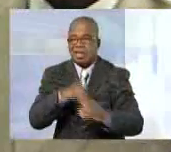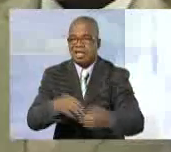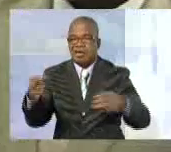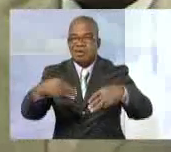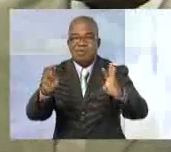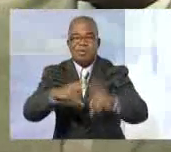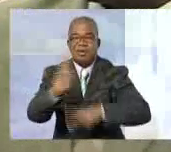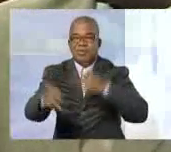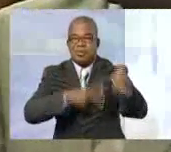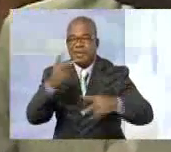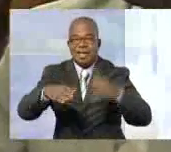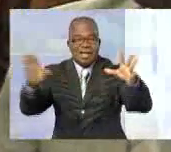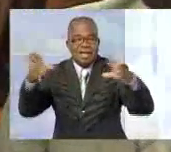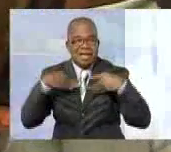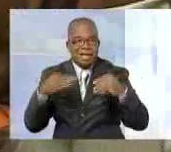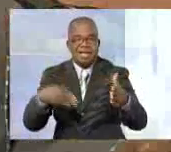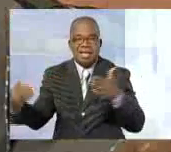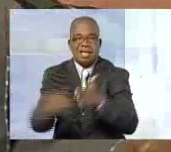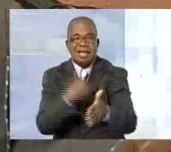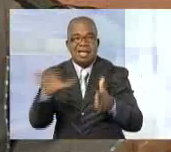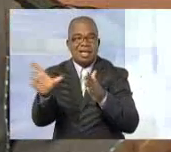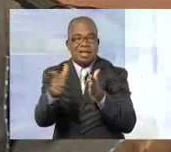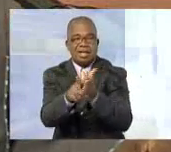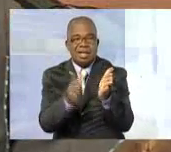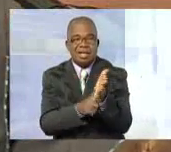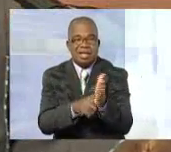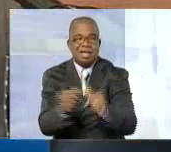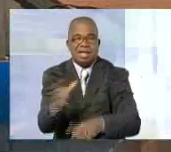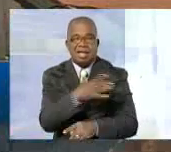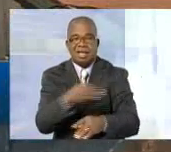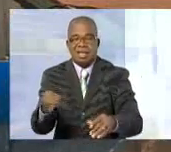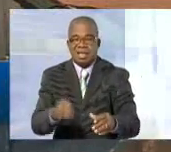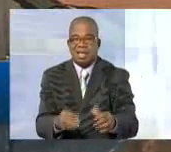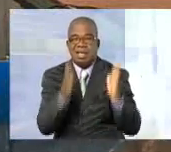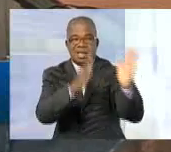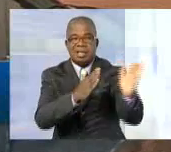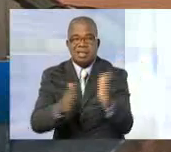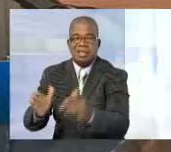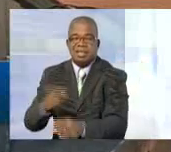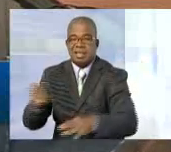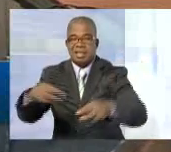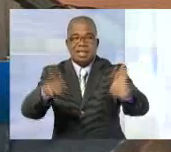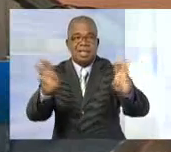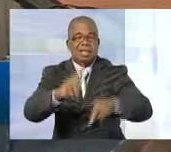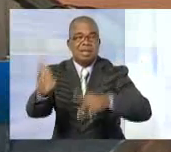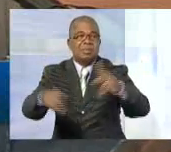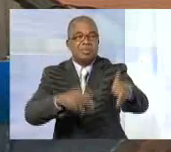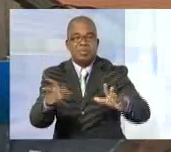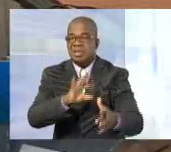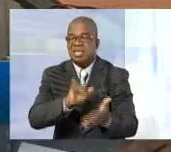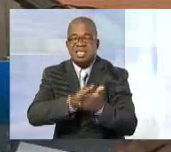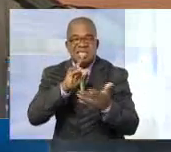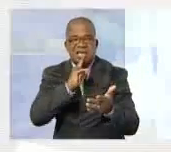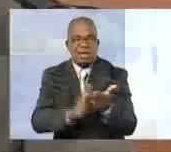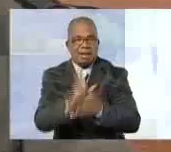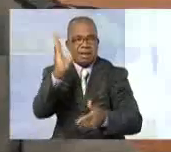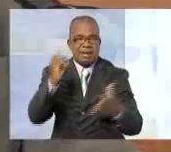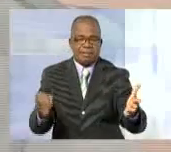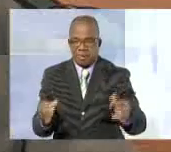nouveau code et la mise en place de l'Autorité nationale de régulation des marchés publics sont des avancées significatives qu'il faut